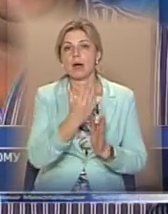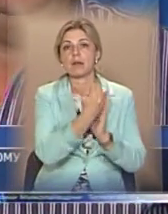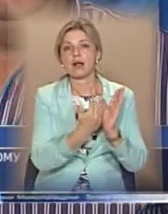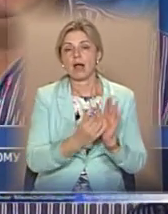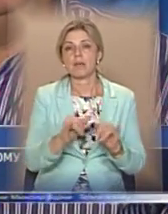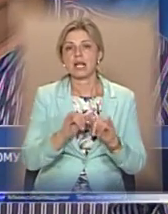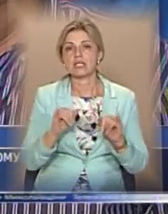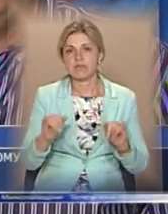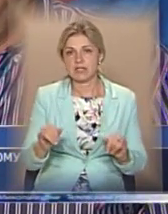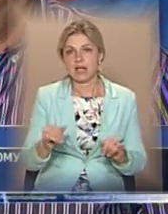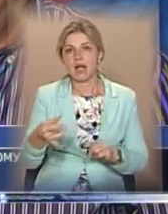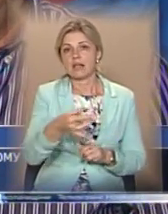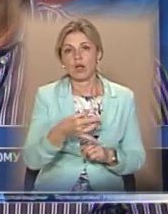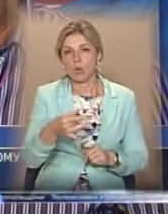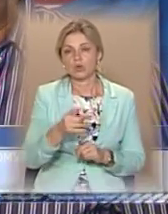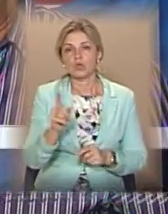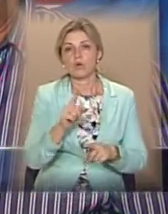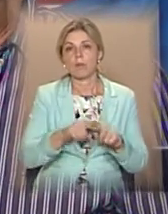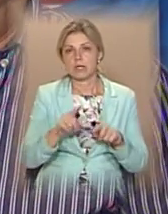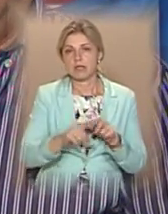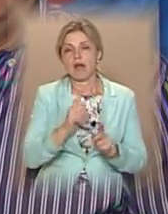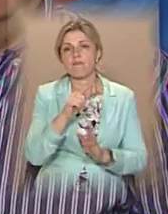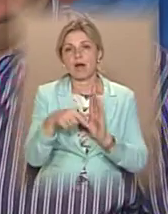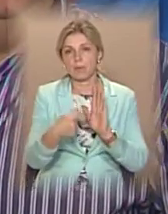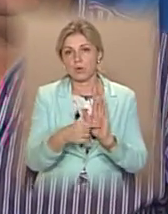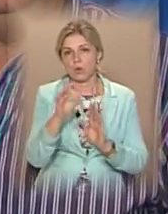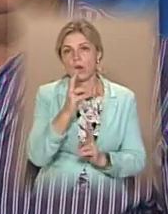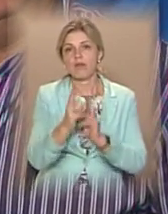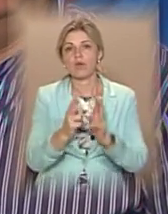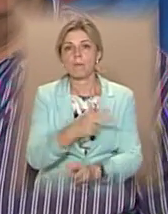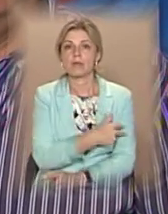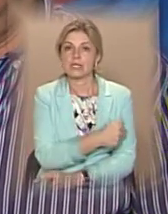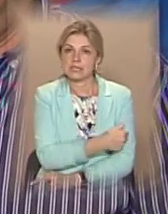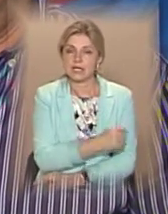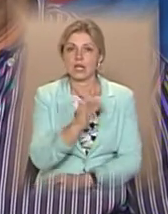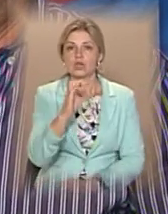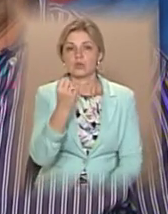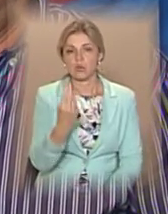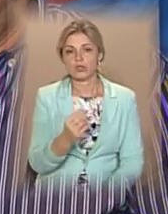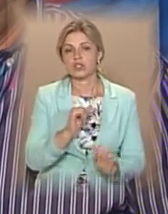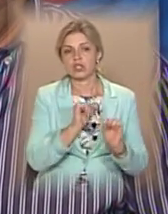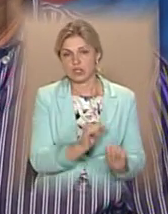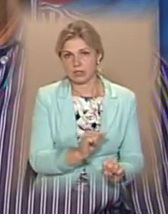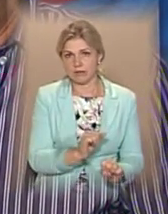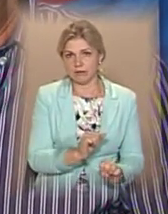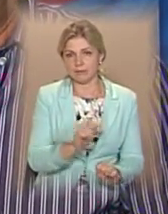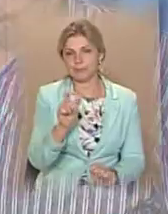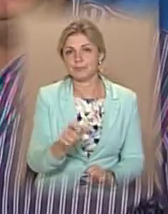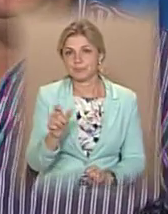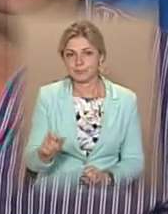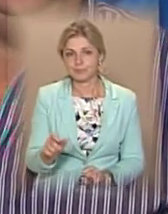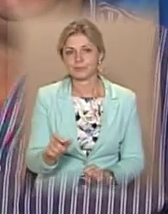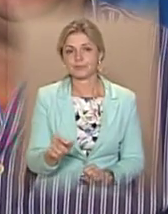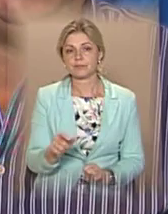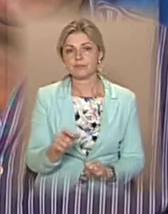чтобы у нас было быстрее проходило вопросы реформирования медицины, чтобы у нас была социальная защита людей. При